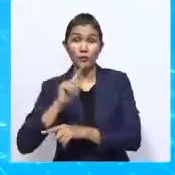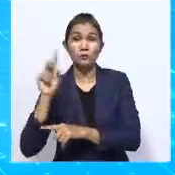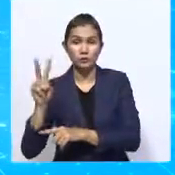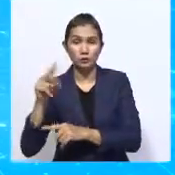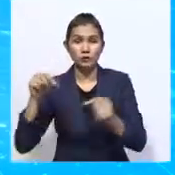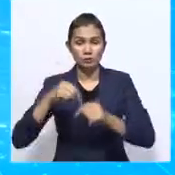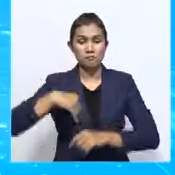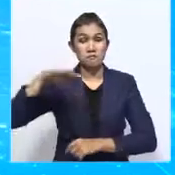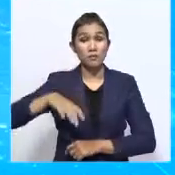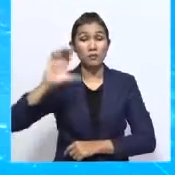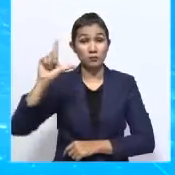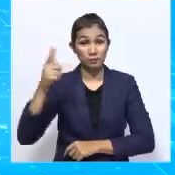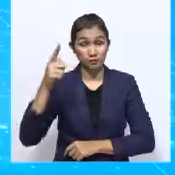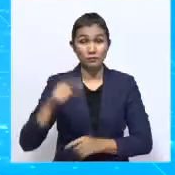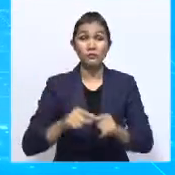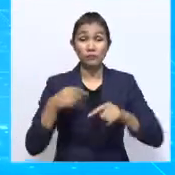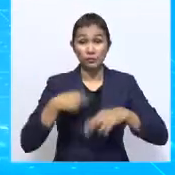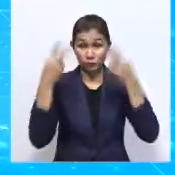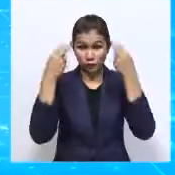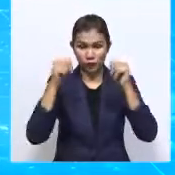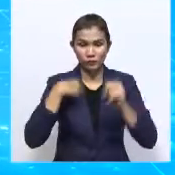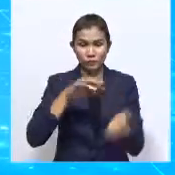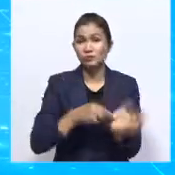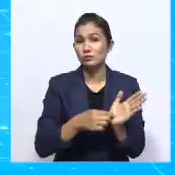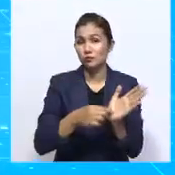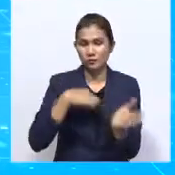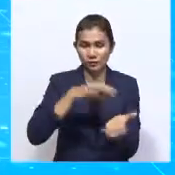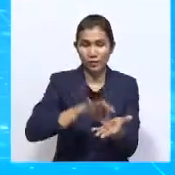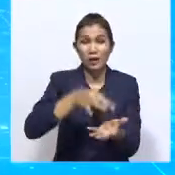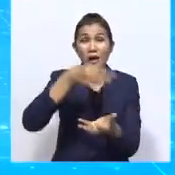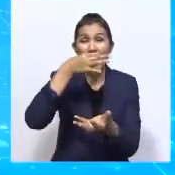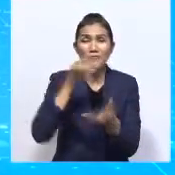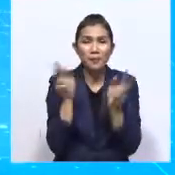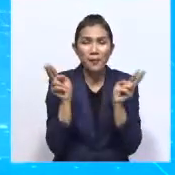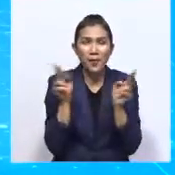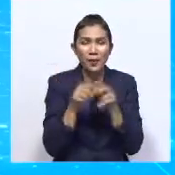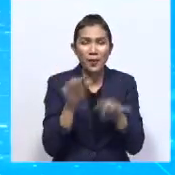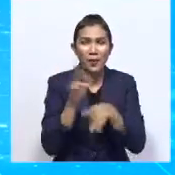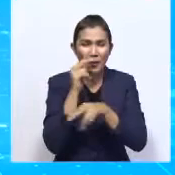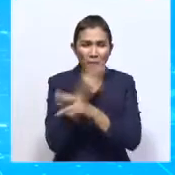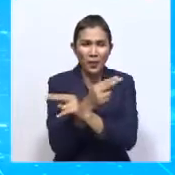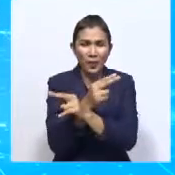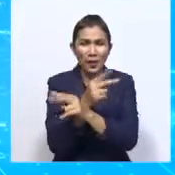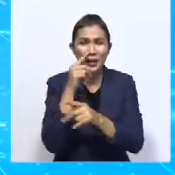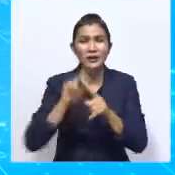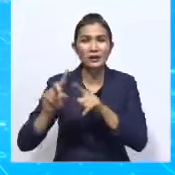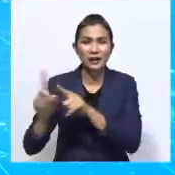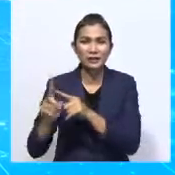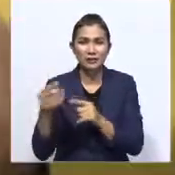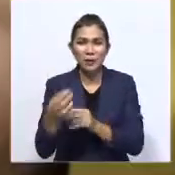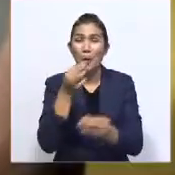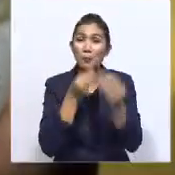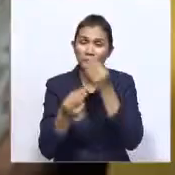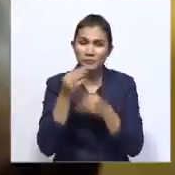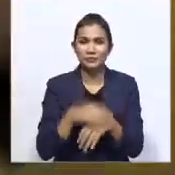Impact Arena เมืองทองธานีนะครับโดยนายกรัฐมนตรีก็ได้ชิมแมลงทอดนะพวกดักแด้ใหม่ดักแด้ทอด กรอบมัน